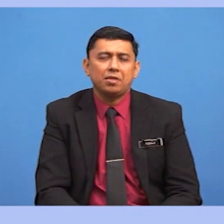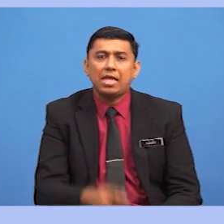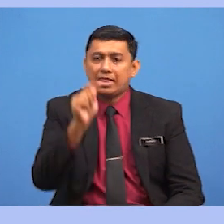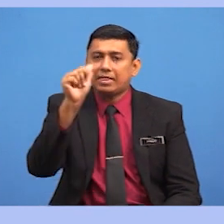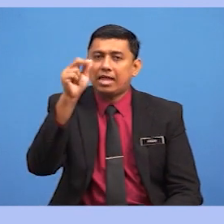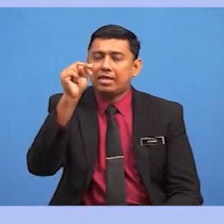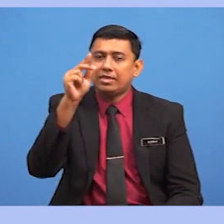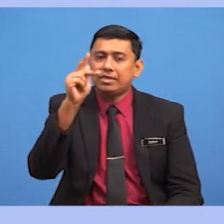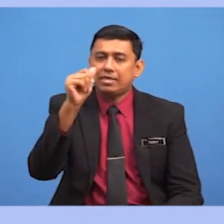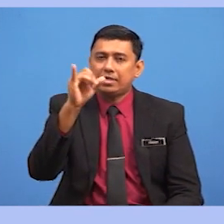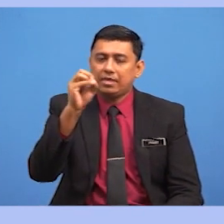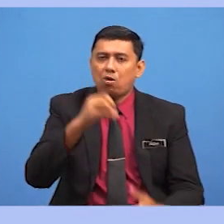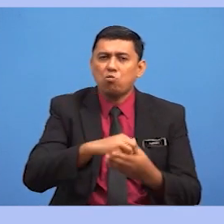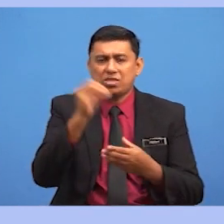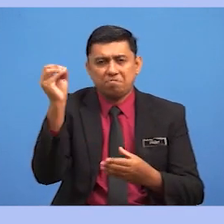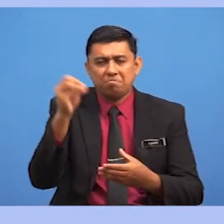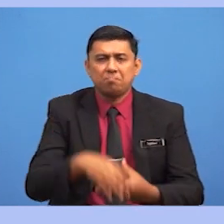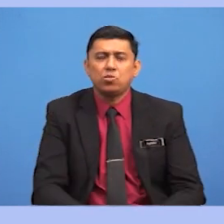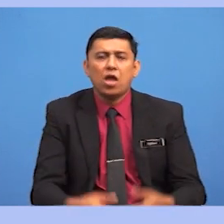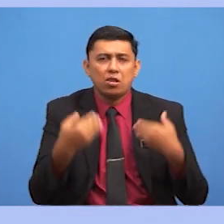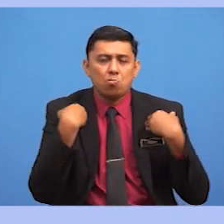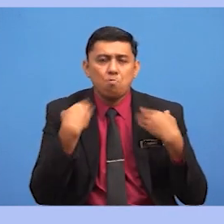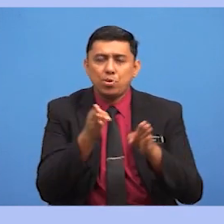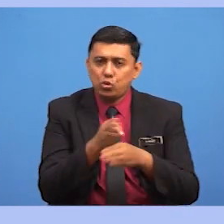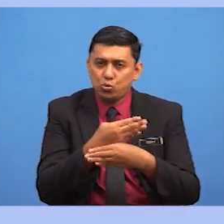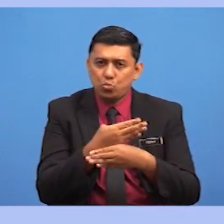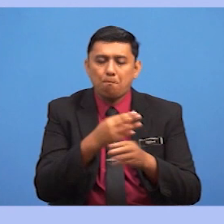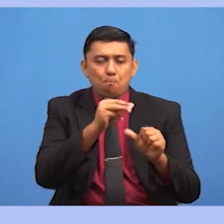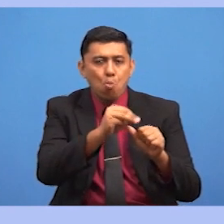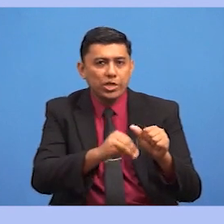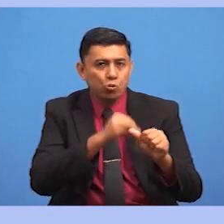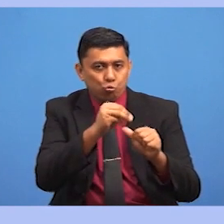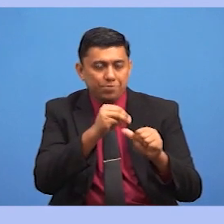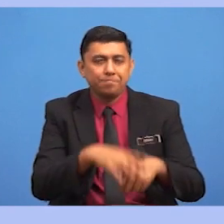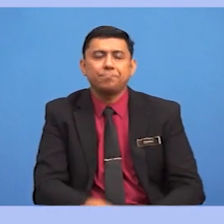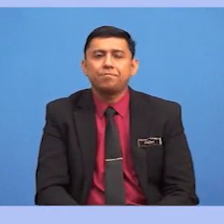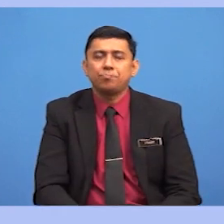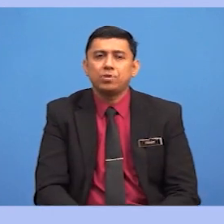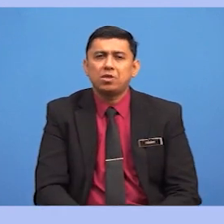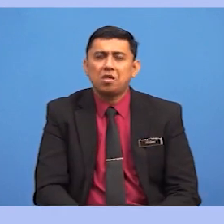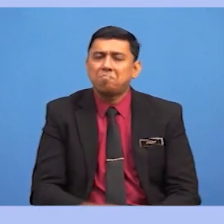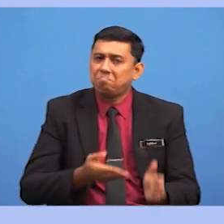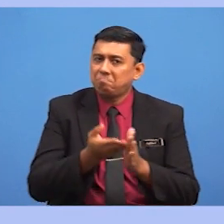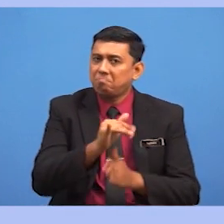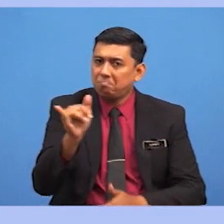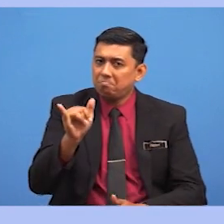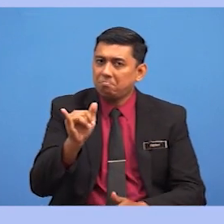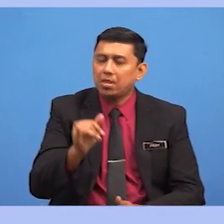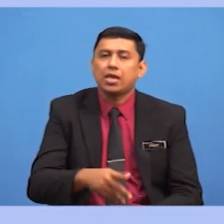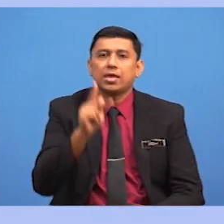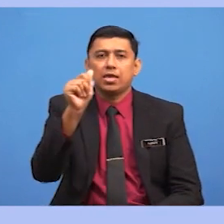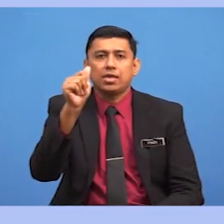oksigen, unsur oksigen wujud dalam bentuk molekul. Unsur seterusnya adalah unsur